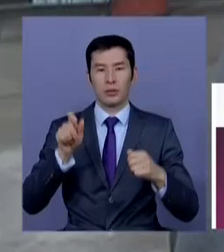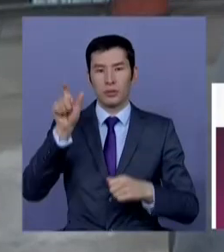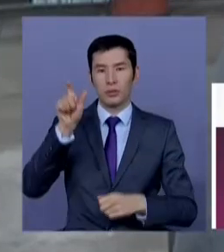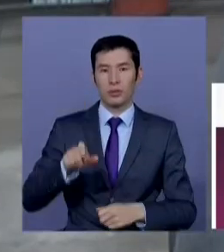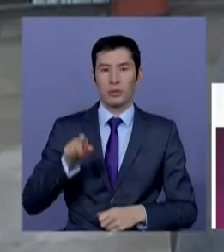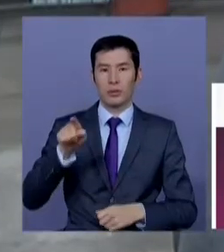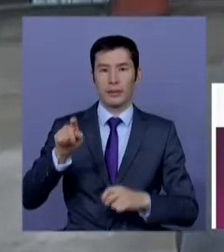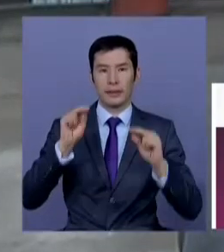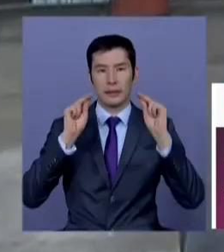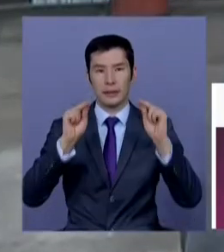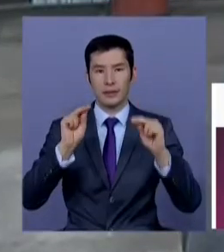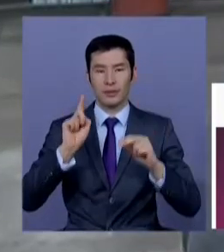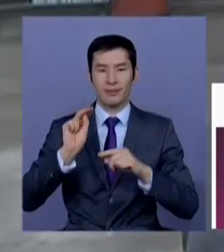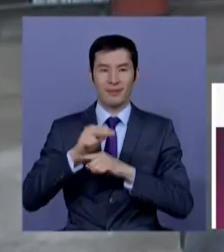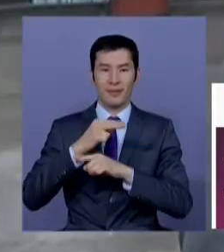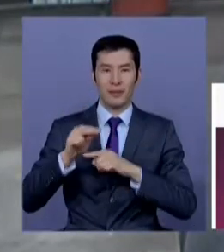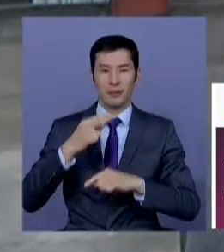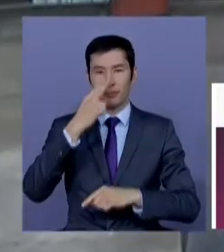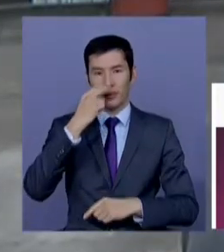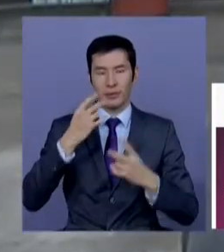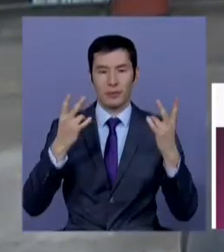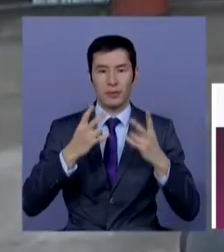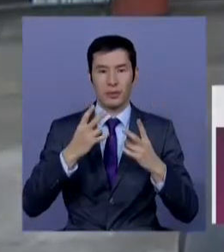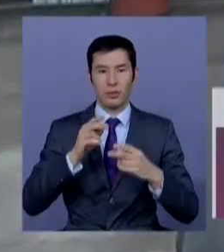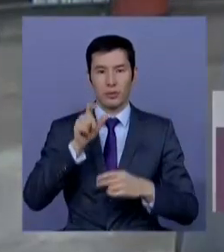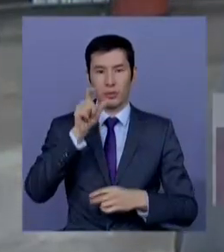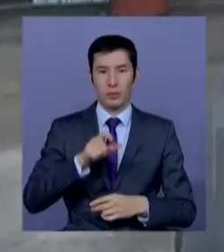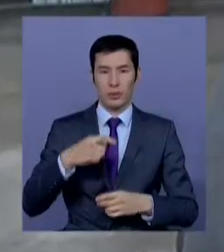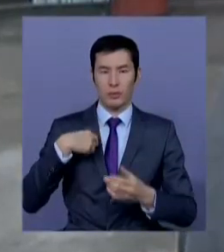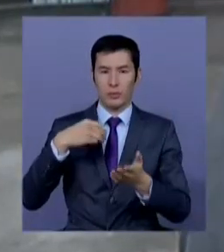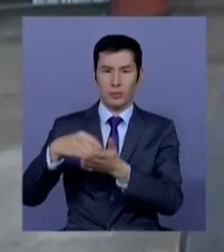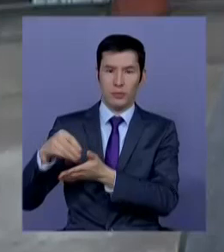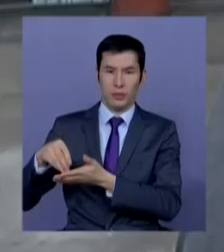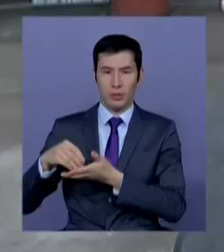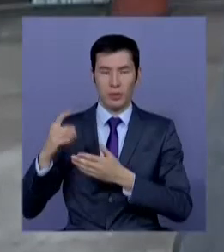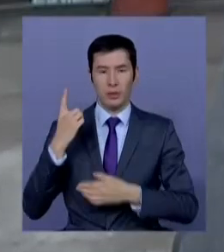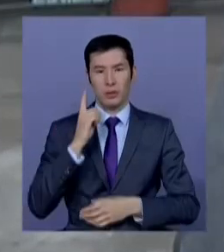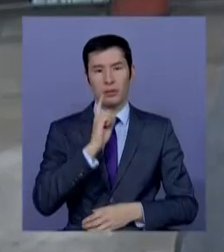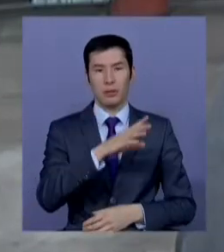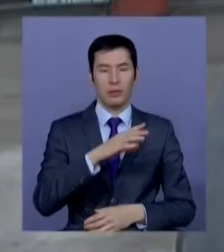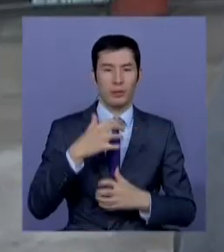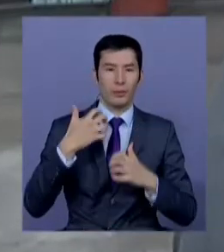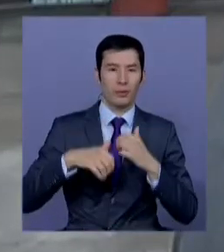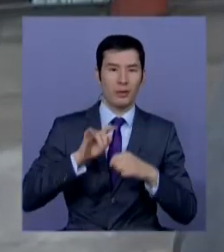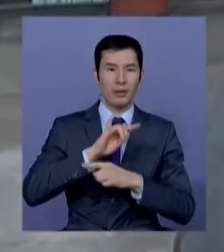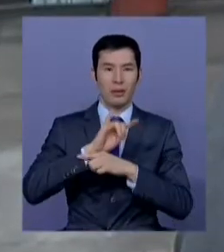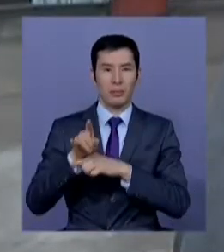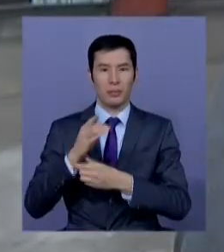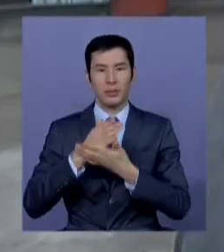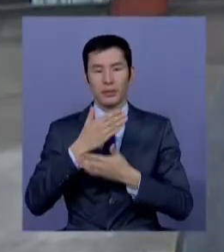адалдылықты, парасаттылықты дәріптейміз. Азаматтар өзінің деген шыншылдығын, парасаттығын осы кассадан